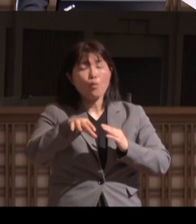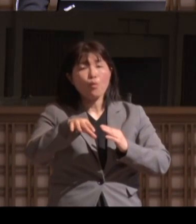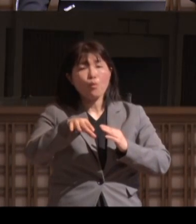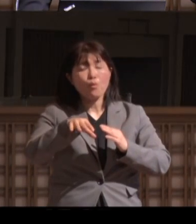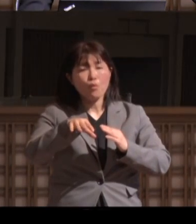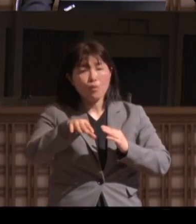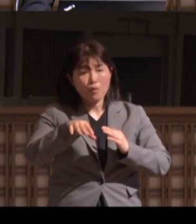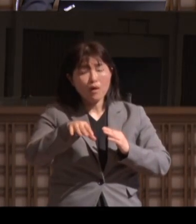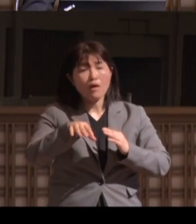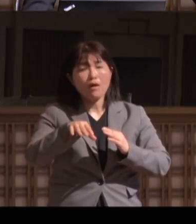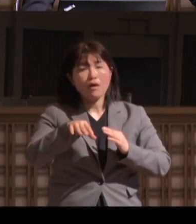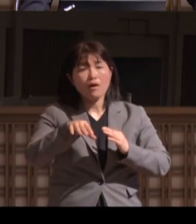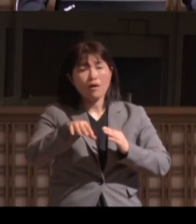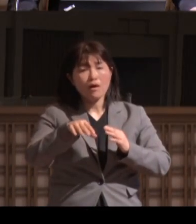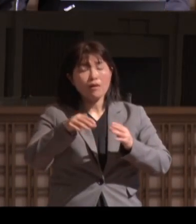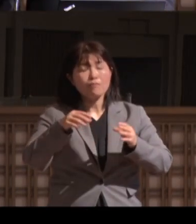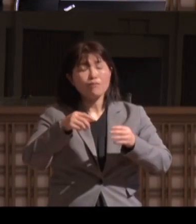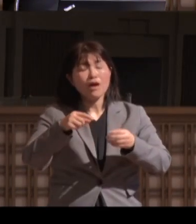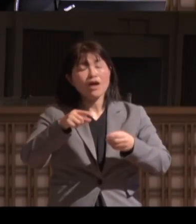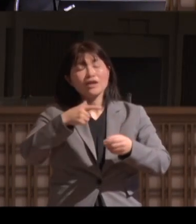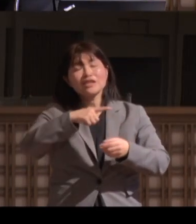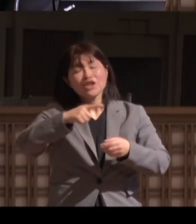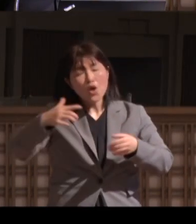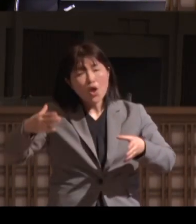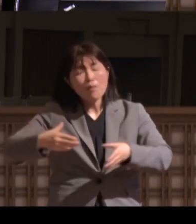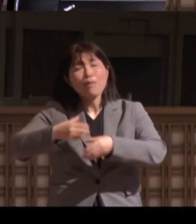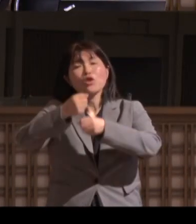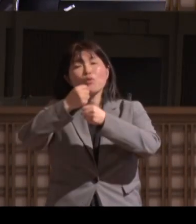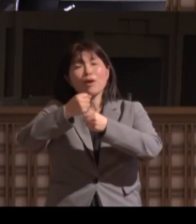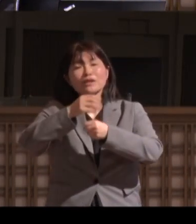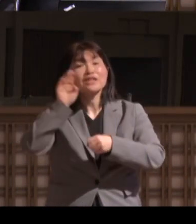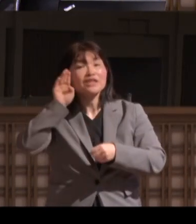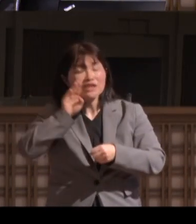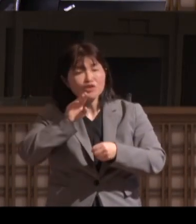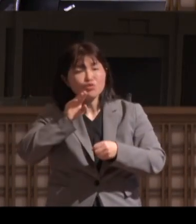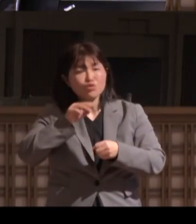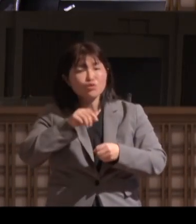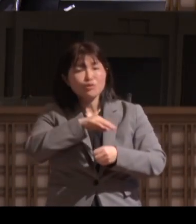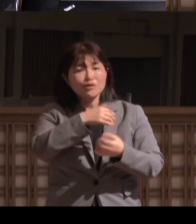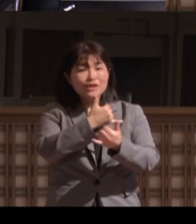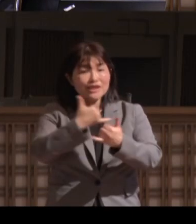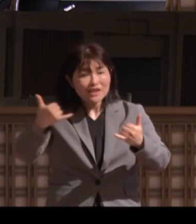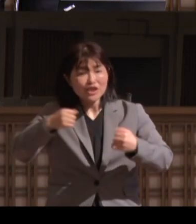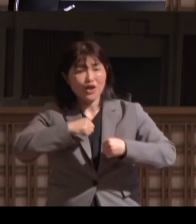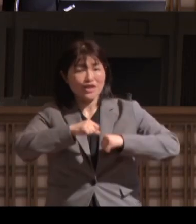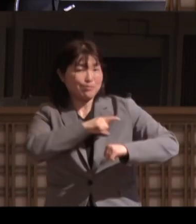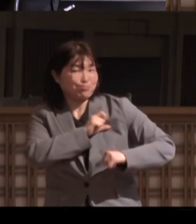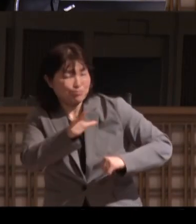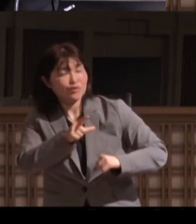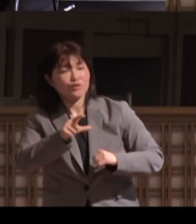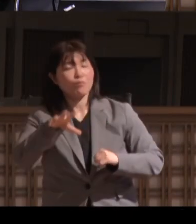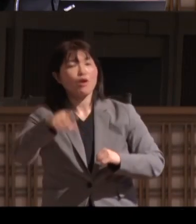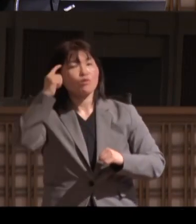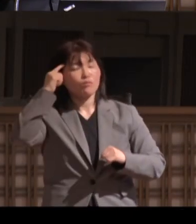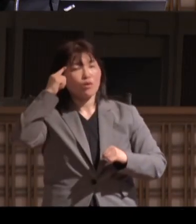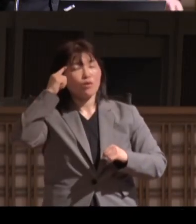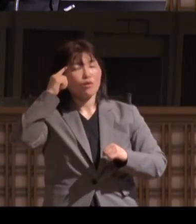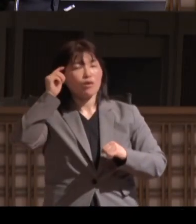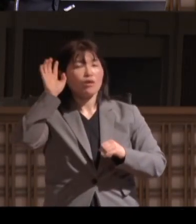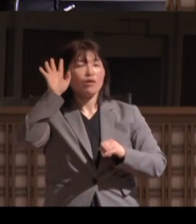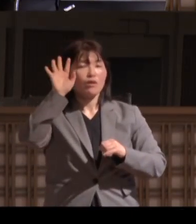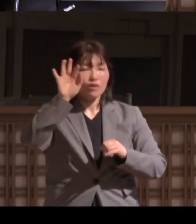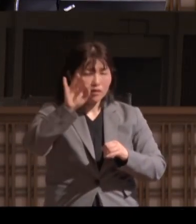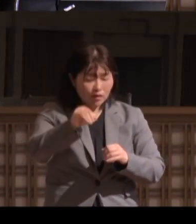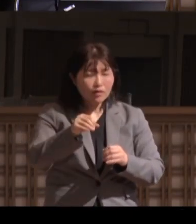比較的えまとまりやすいところとかやる気があるところだと思いますがだんだんやっていくとですねま先ほど